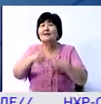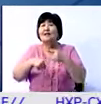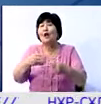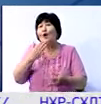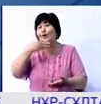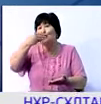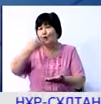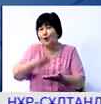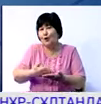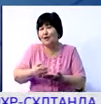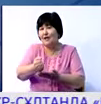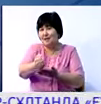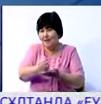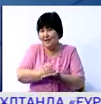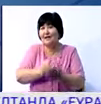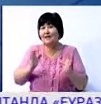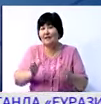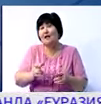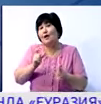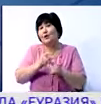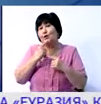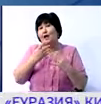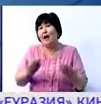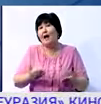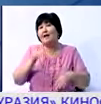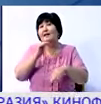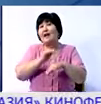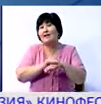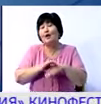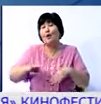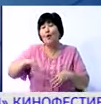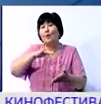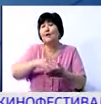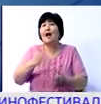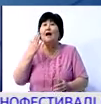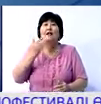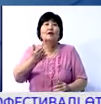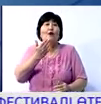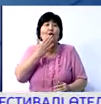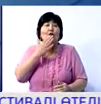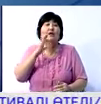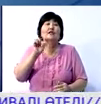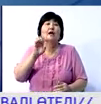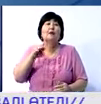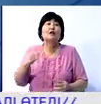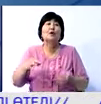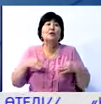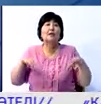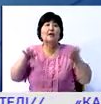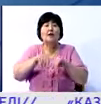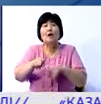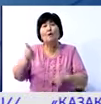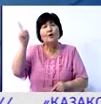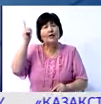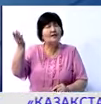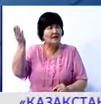ұлттық құндылықтары берік сақталады. Сөзіміздің айқын дәлелі облыс орталығында өткен татар ұлтының сабантой мерекесі. Бұл бауырлас елдің ежелден